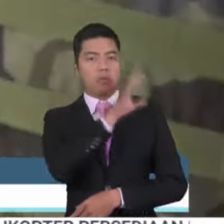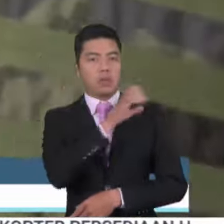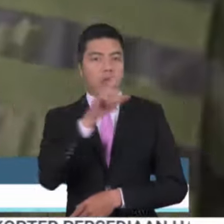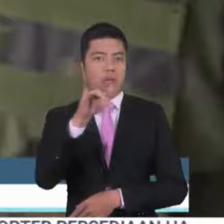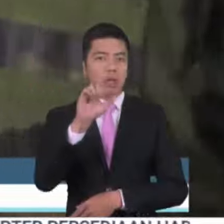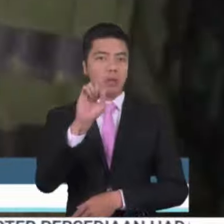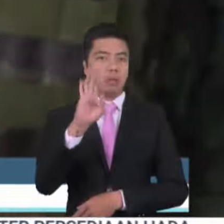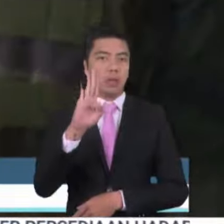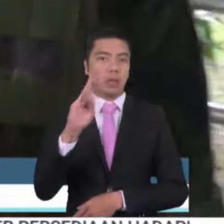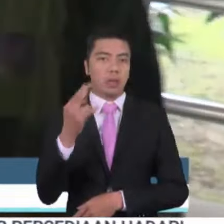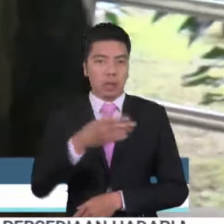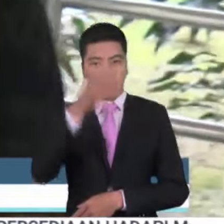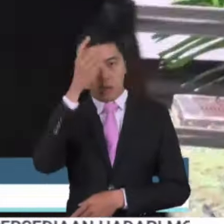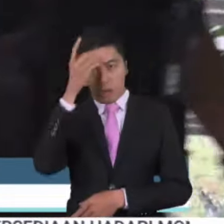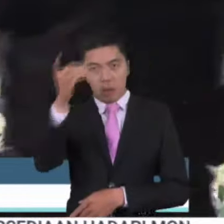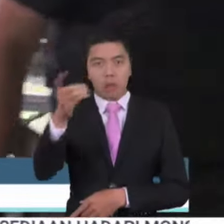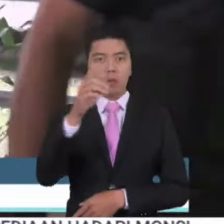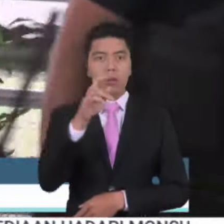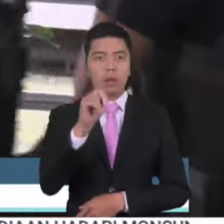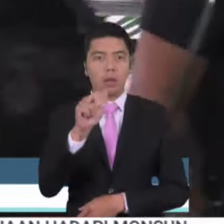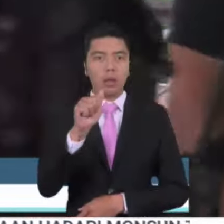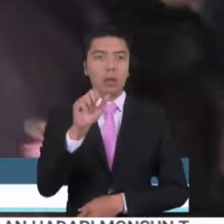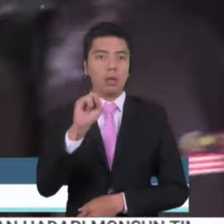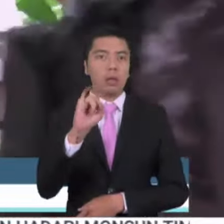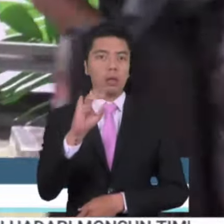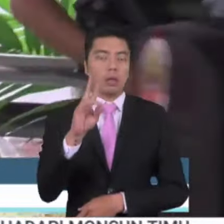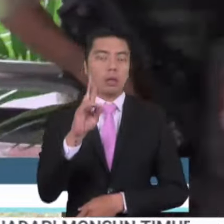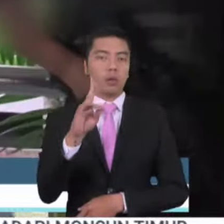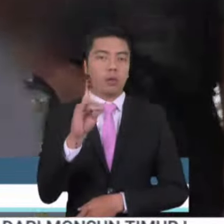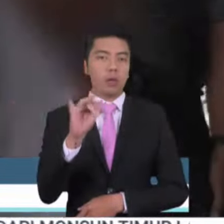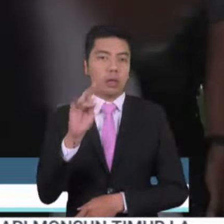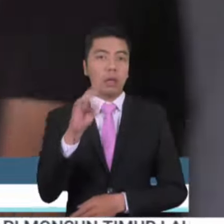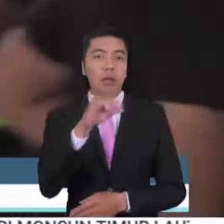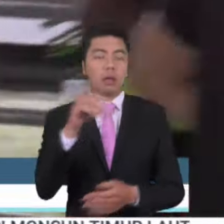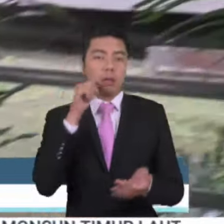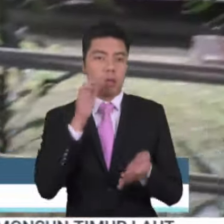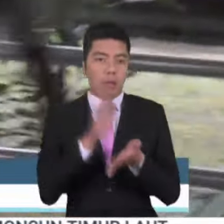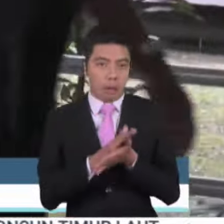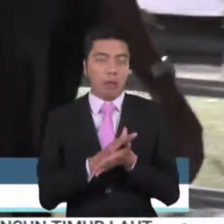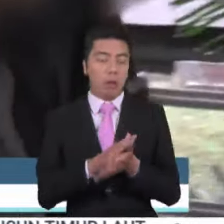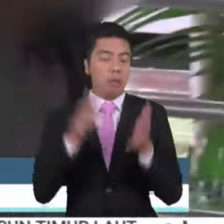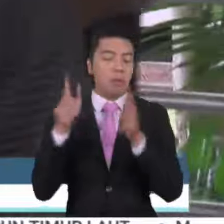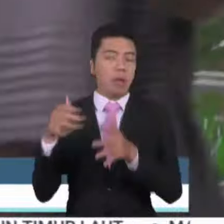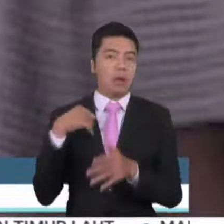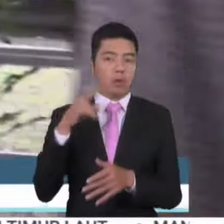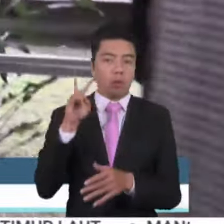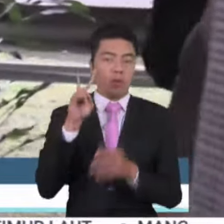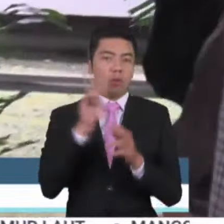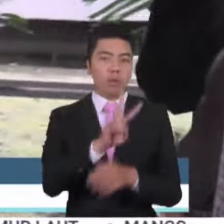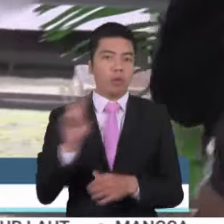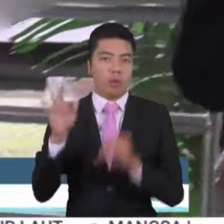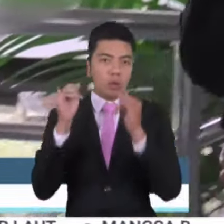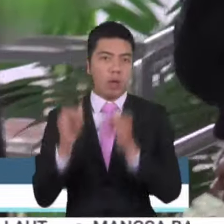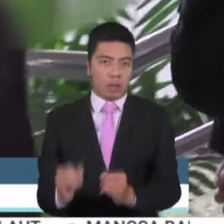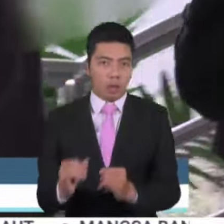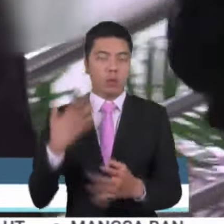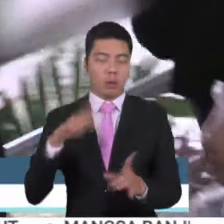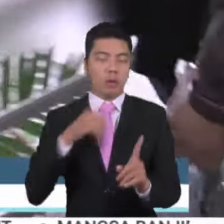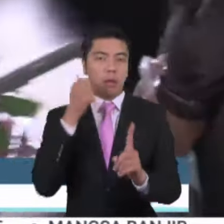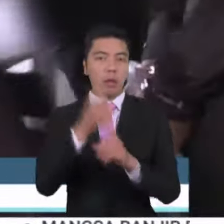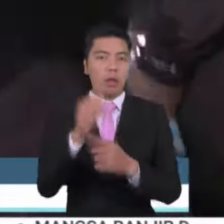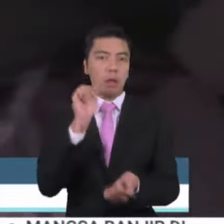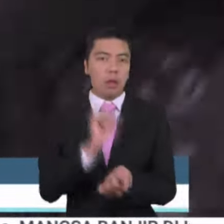pengerusi GISBH Datuk Nasiruddin Muhammad Ali dan isteri. Baki 22 suspek lain yang turut dikenakan perintah